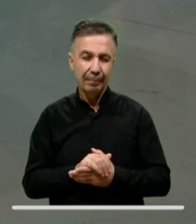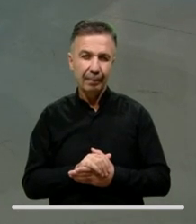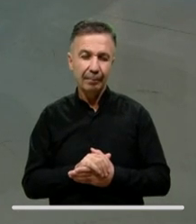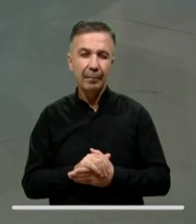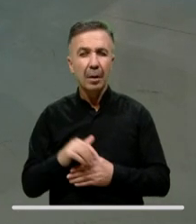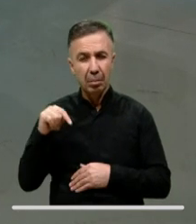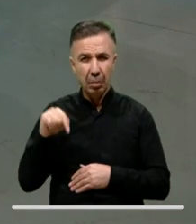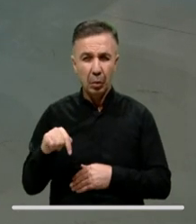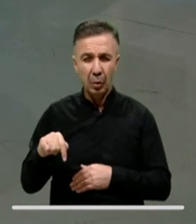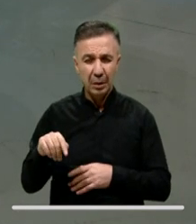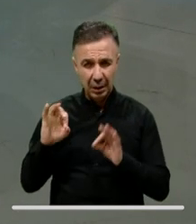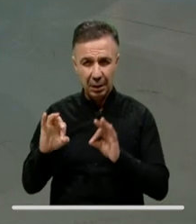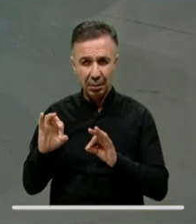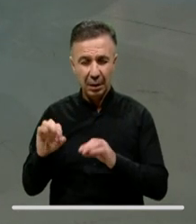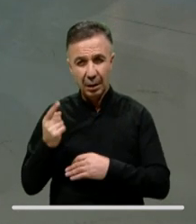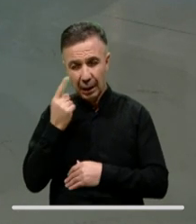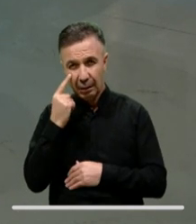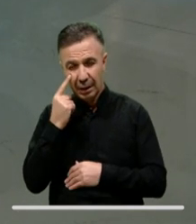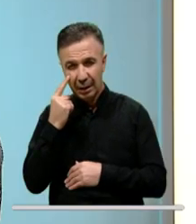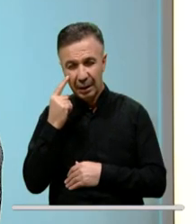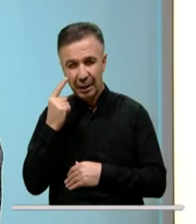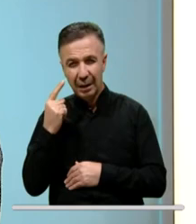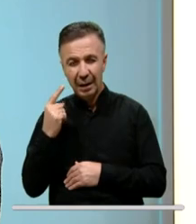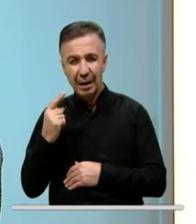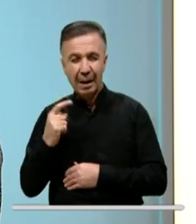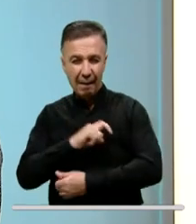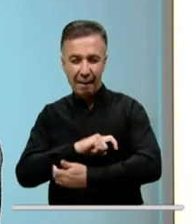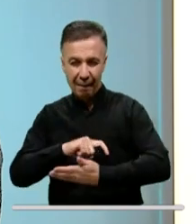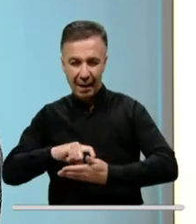Evet. Günümüzde yani devletin zekatı toplayıp